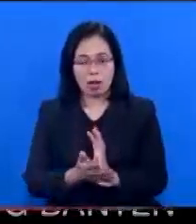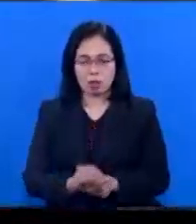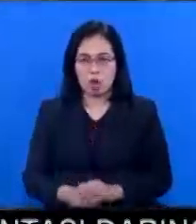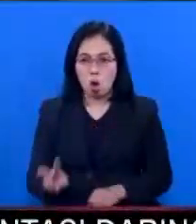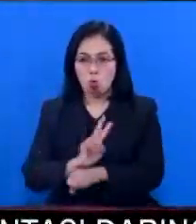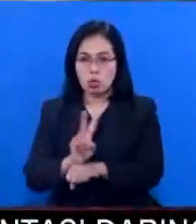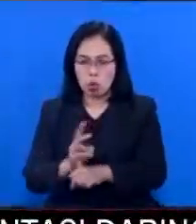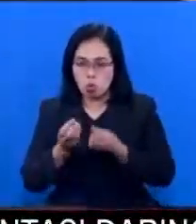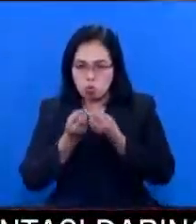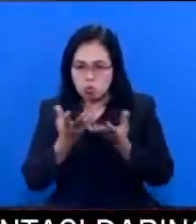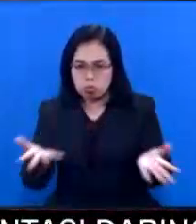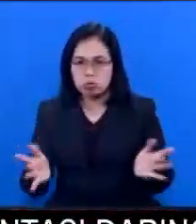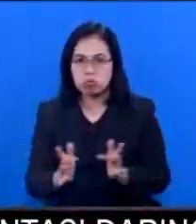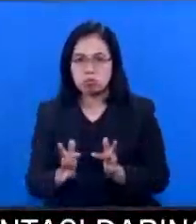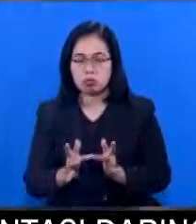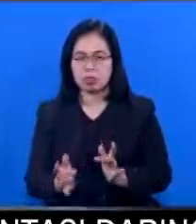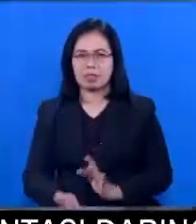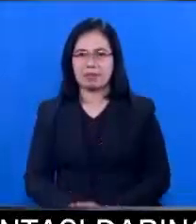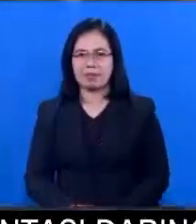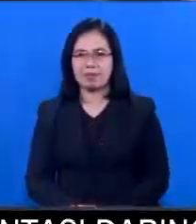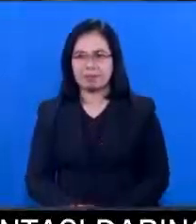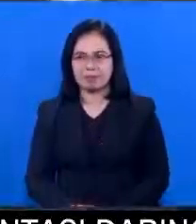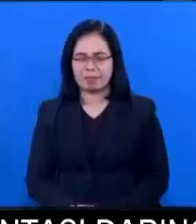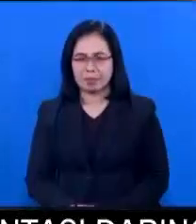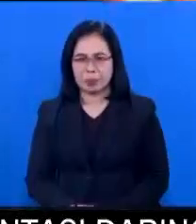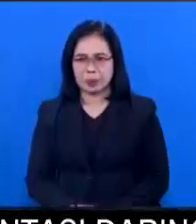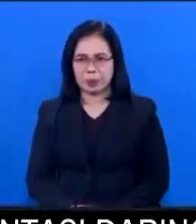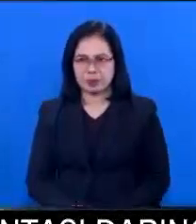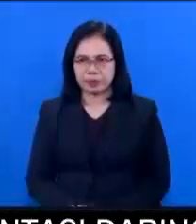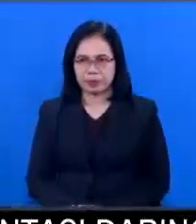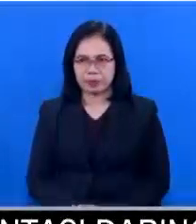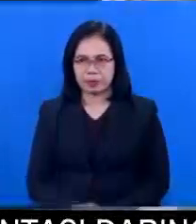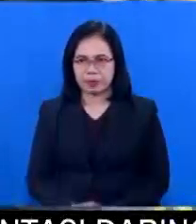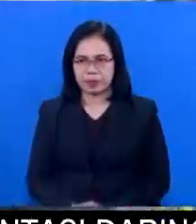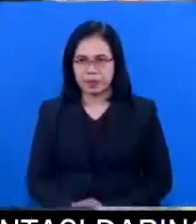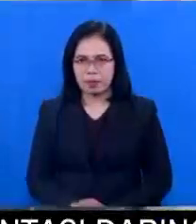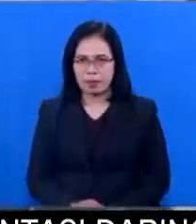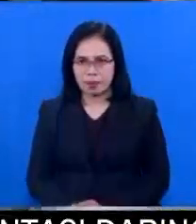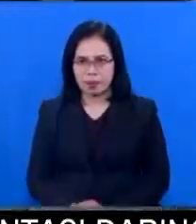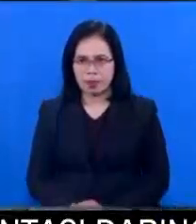beredar viral di media sosial. Tribroto Purnawanto, Surabaya, Jawa Timur.